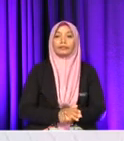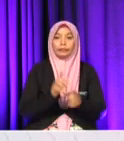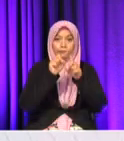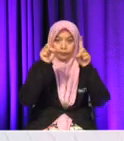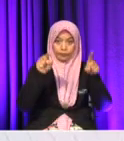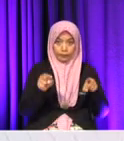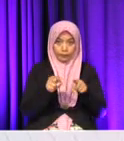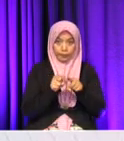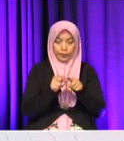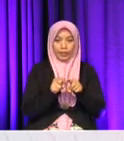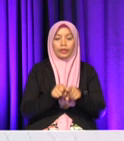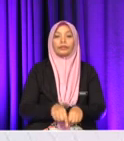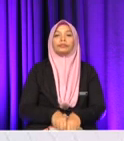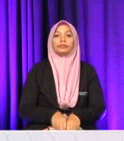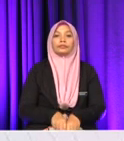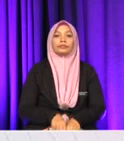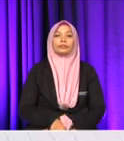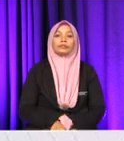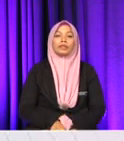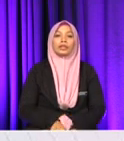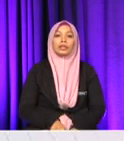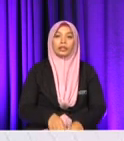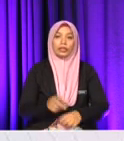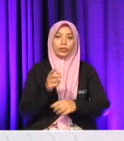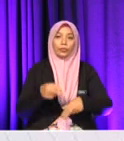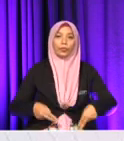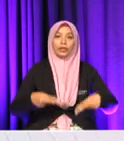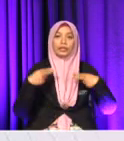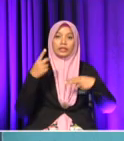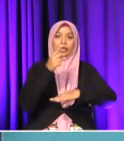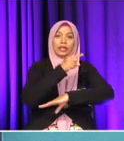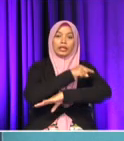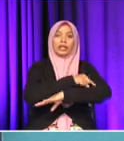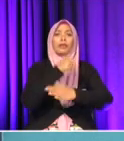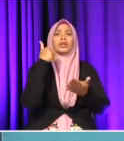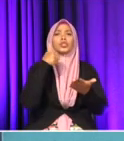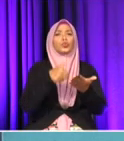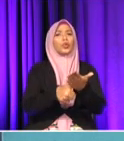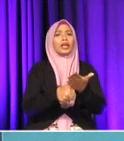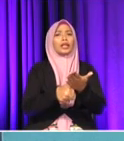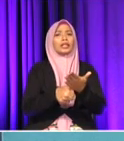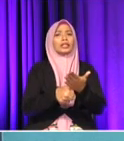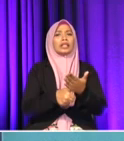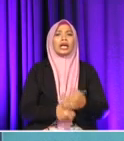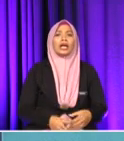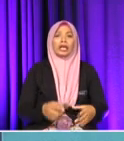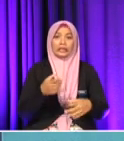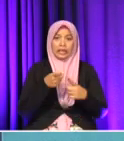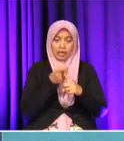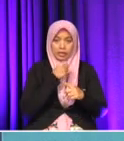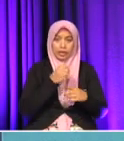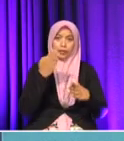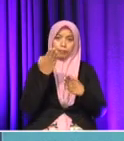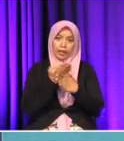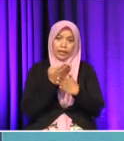jadi kita lihat ya dalam kehidupan kita sehari-hari contohnya kita mendapat surat daripada bank jadi kita terima sama surat itu